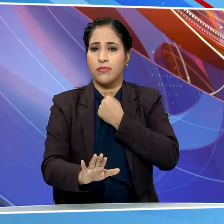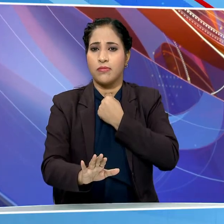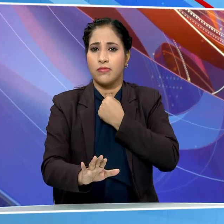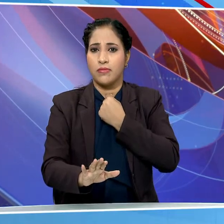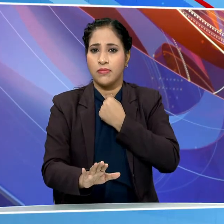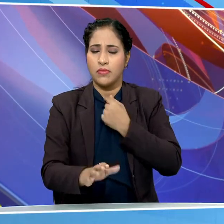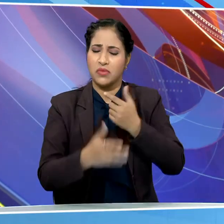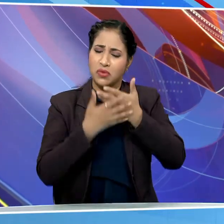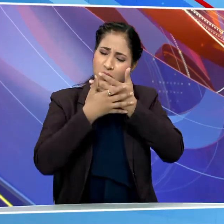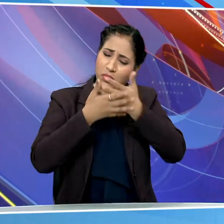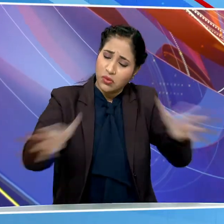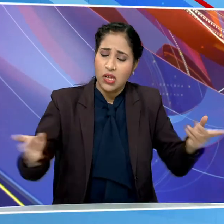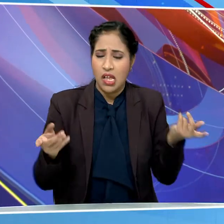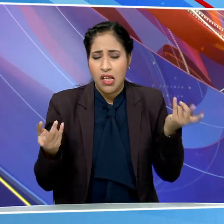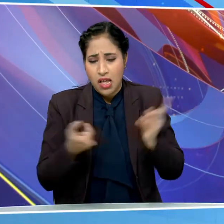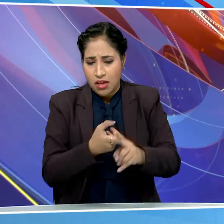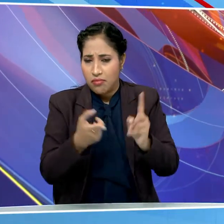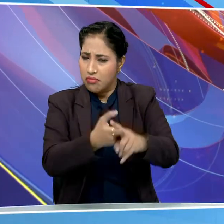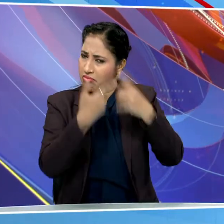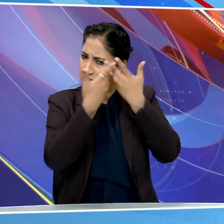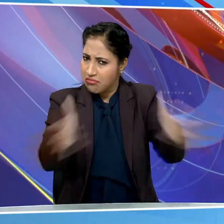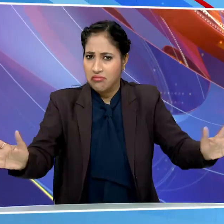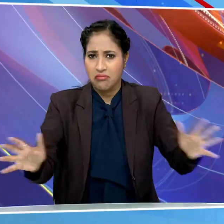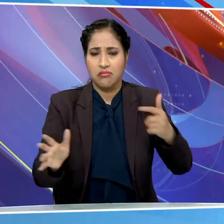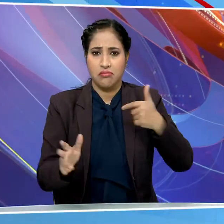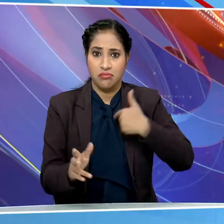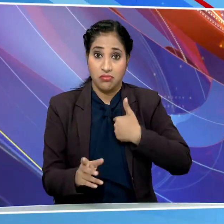कि चाहे परिस्थितियां जैसी भी हो,